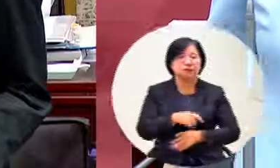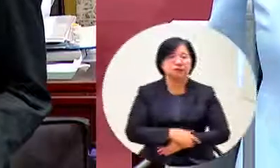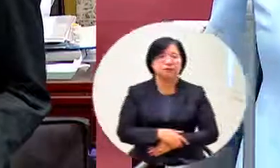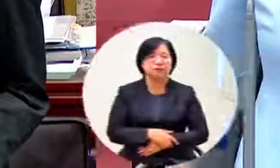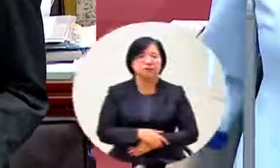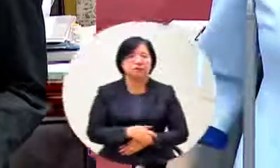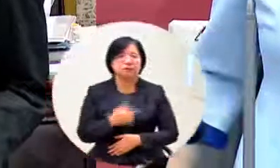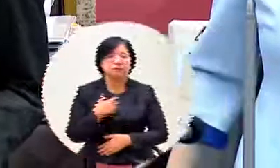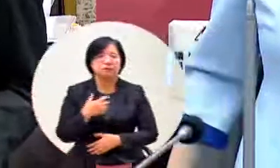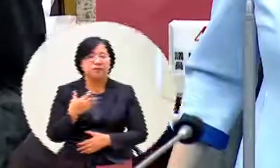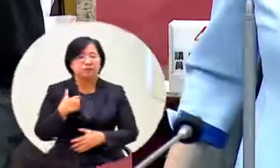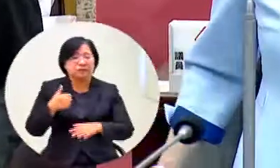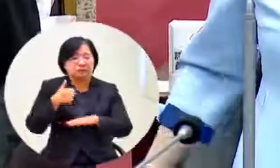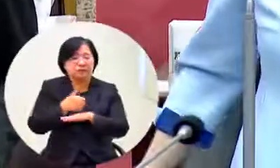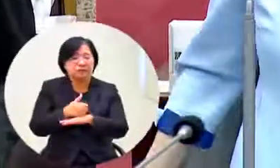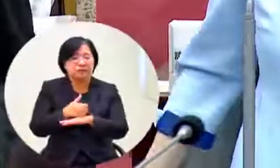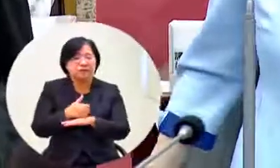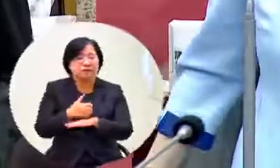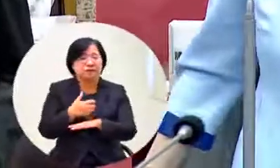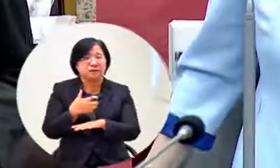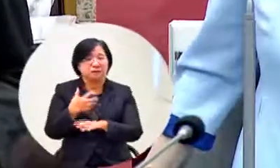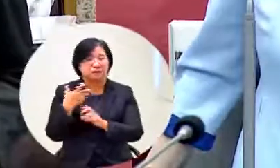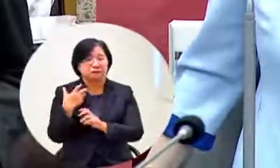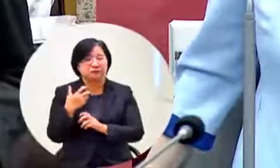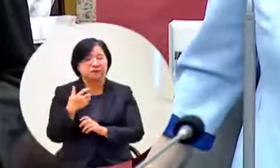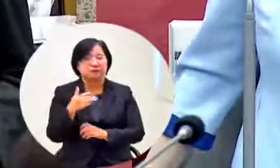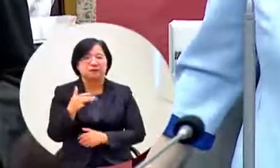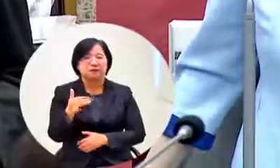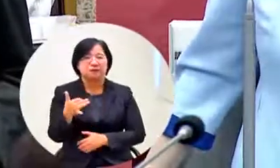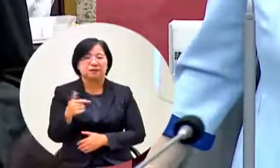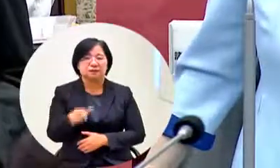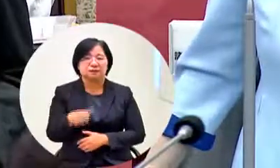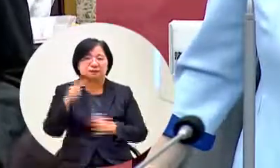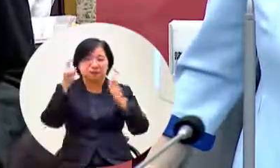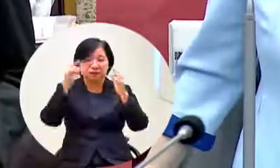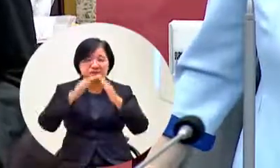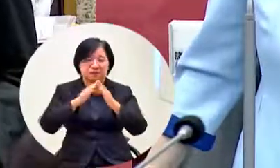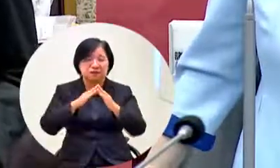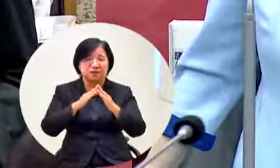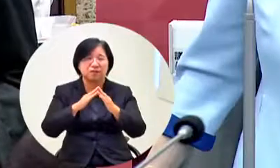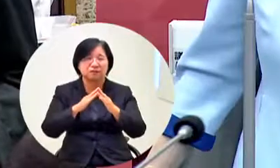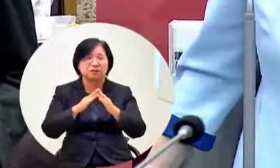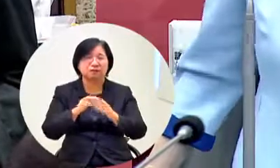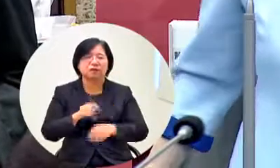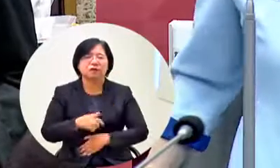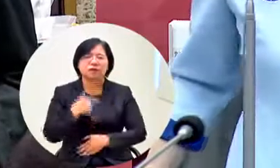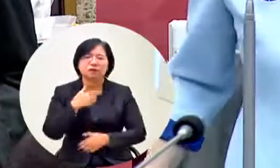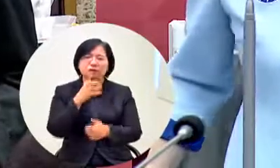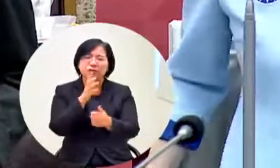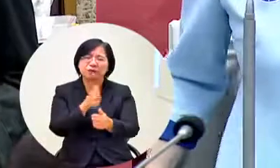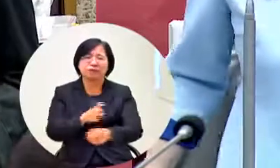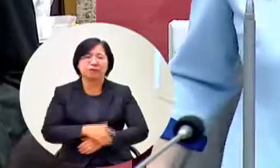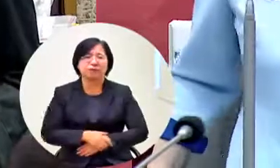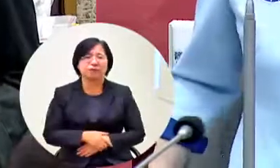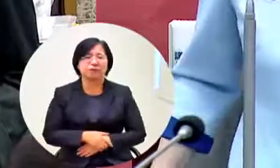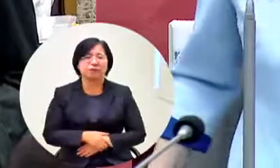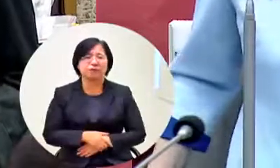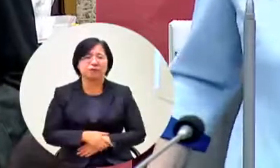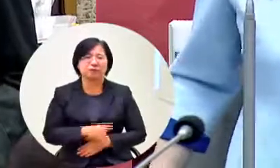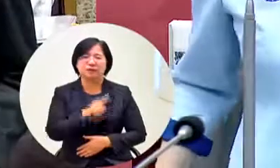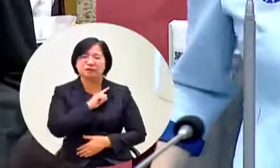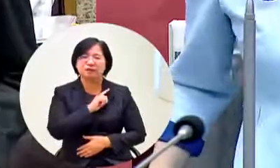我不是很清楚。不过彩带糕是目前我们高雄市的市徽。 没有啦，我问你是说什么时候变成？它不会自己变